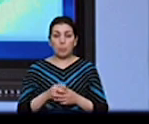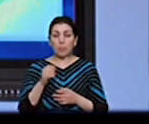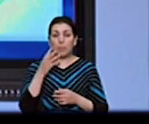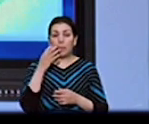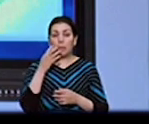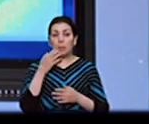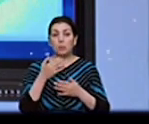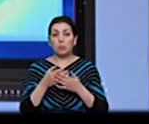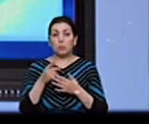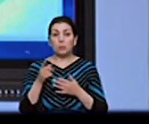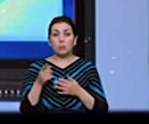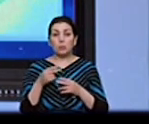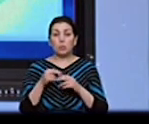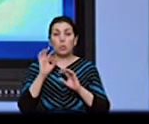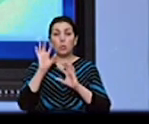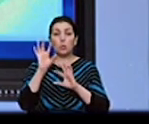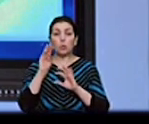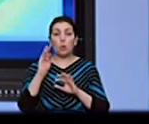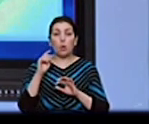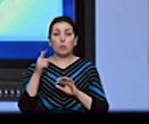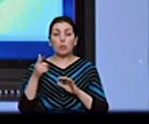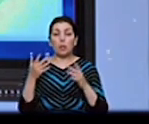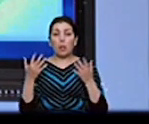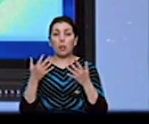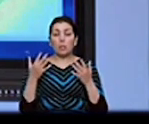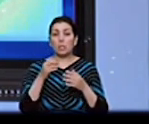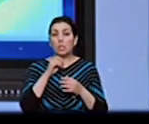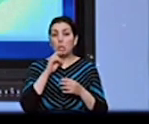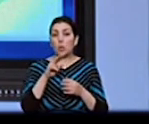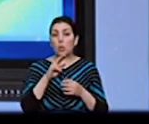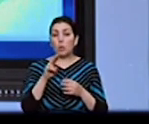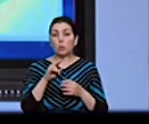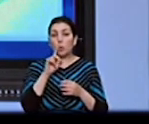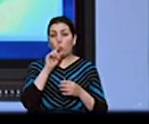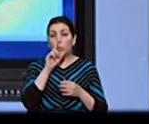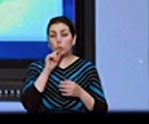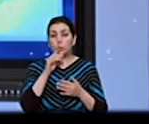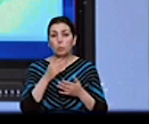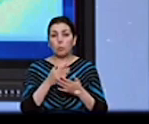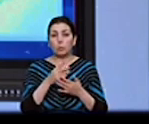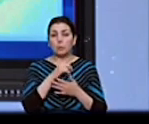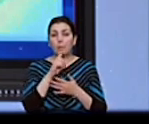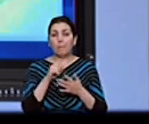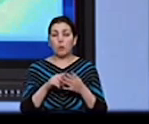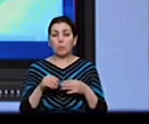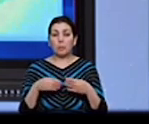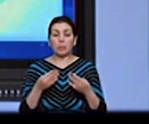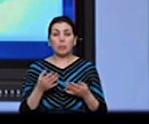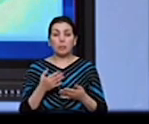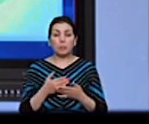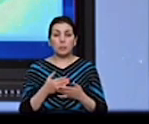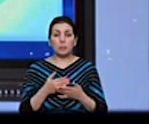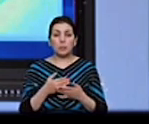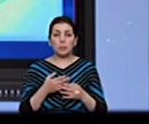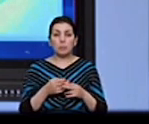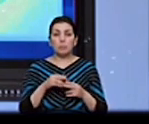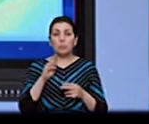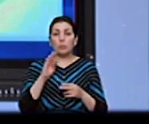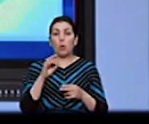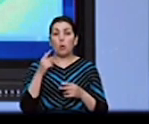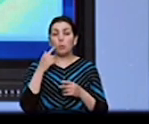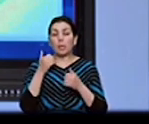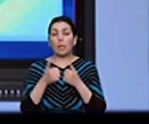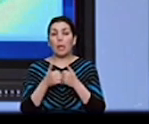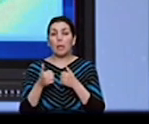Navbatdagi rasmlarda tog'larda qanday ilonlar va qushlar uchraydi deb savol berilgan. Demak, tog' va